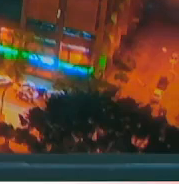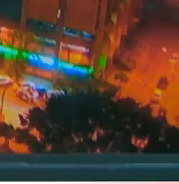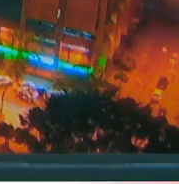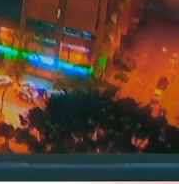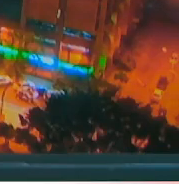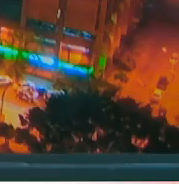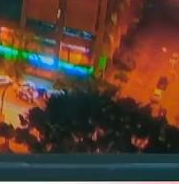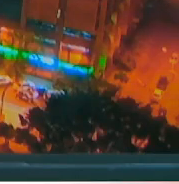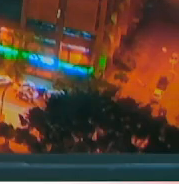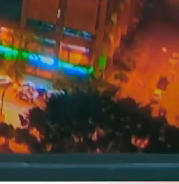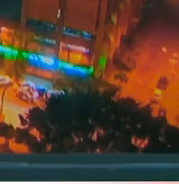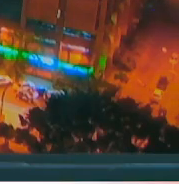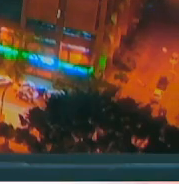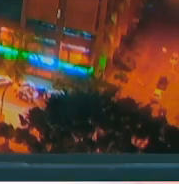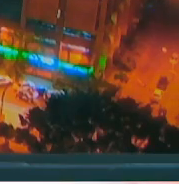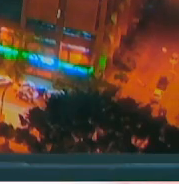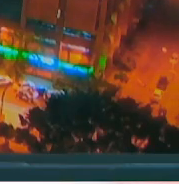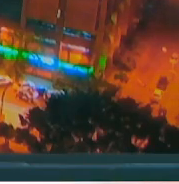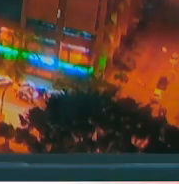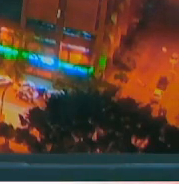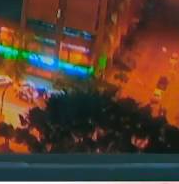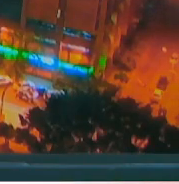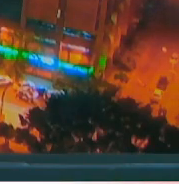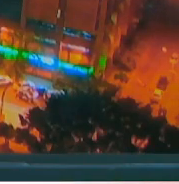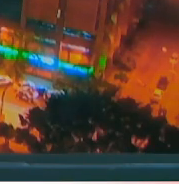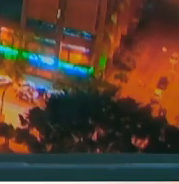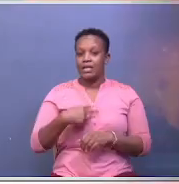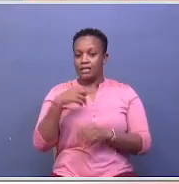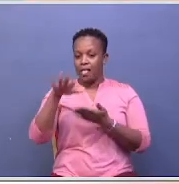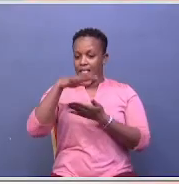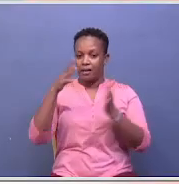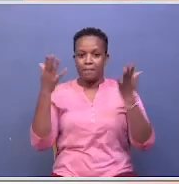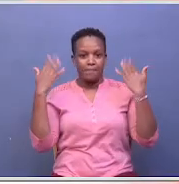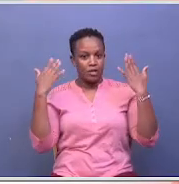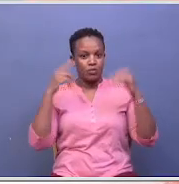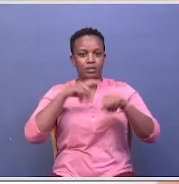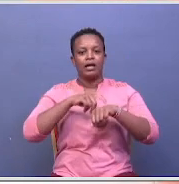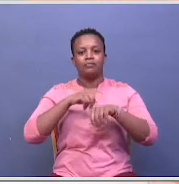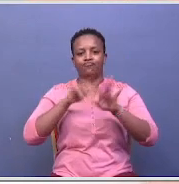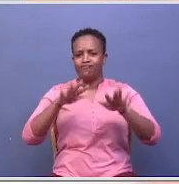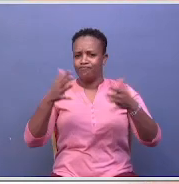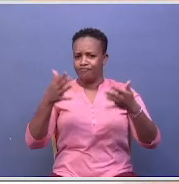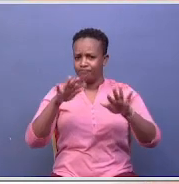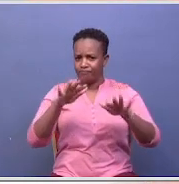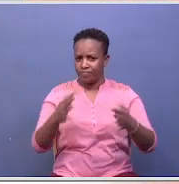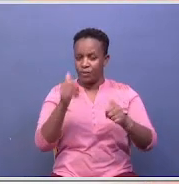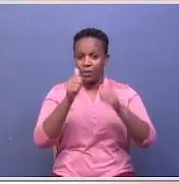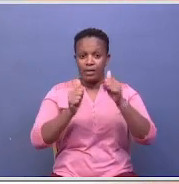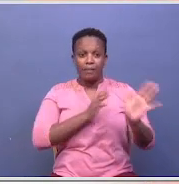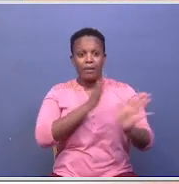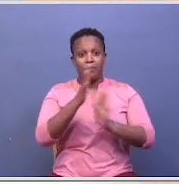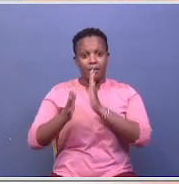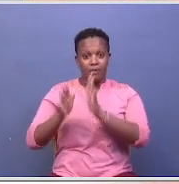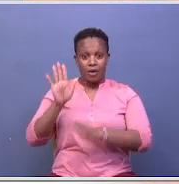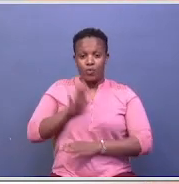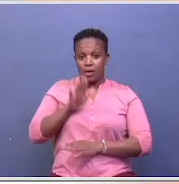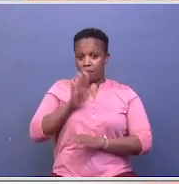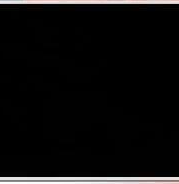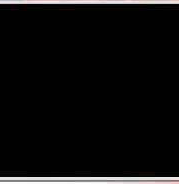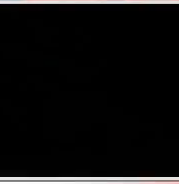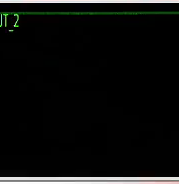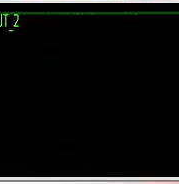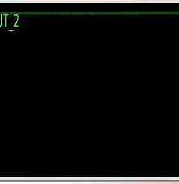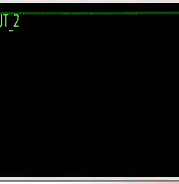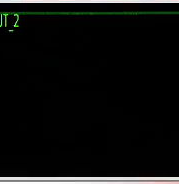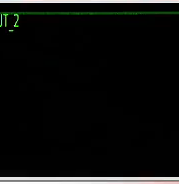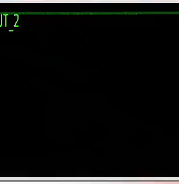Ziara ya Mama Ida Odinga katika kaunti ya Meru katika sherehe iliyokuwa imeandaliwa na wanawake kutoka kanisa Kikatoliki la Meru